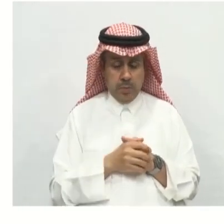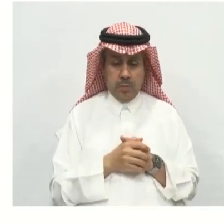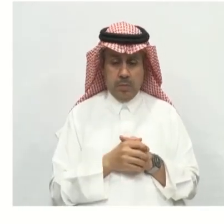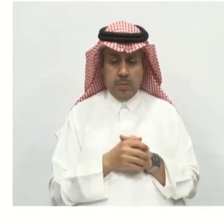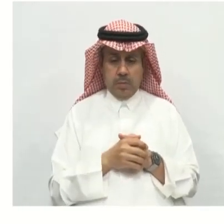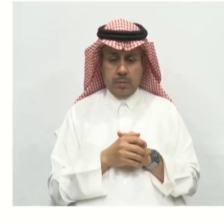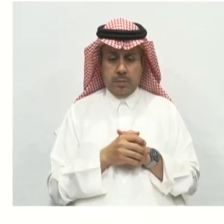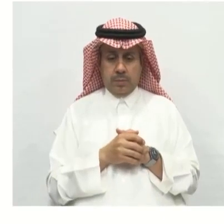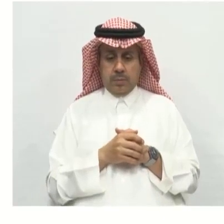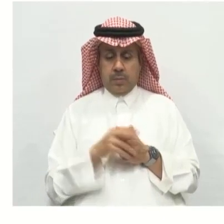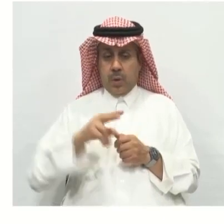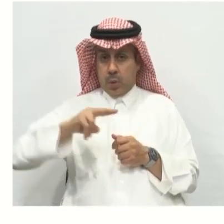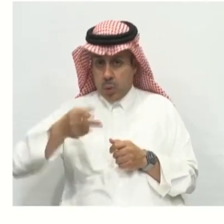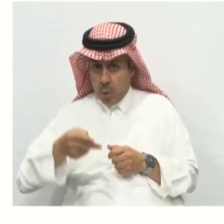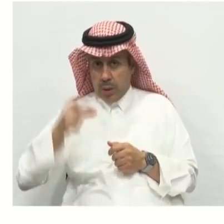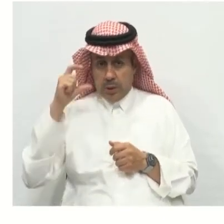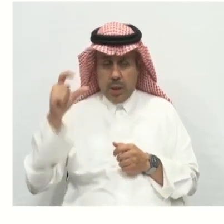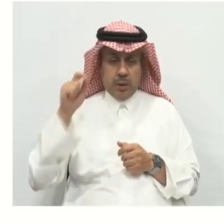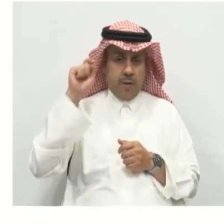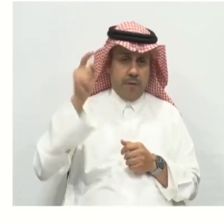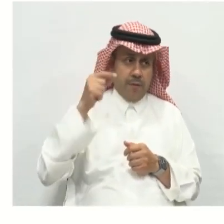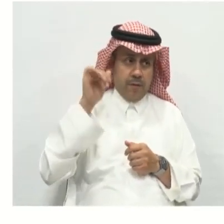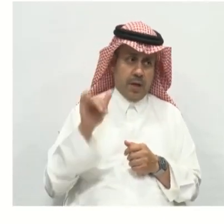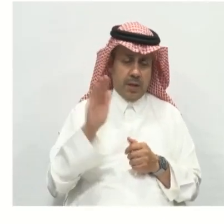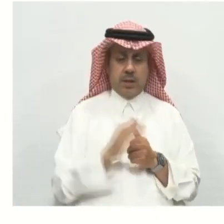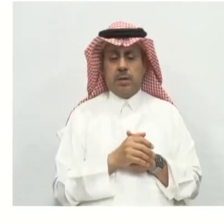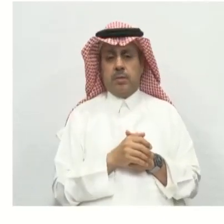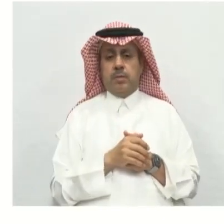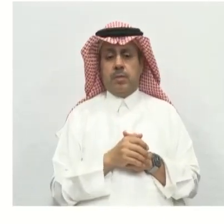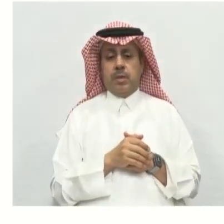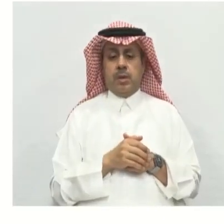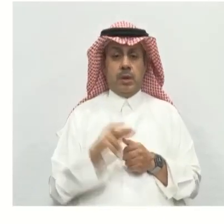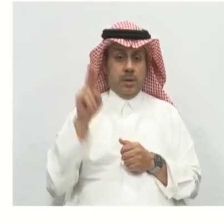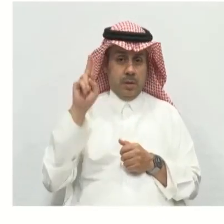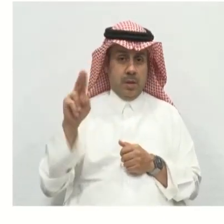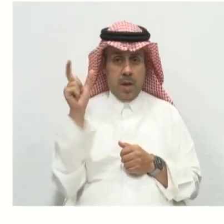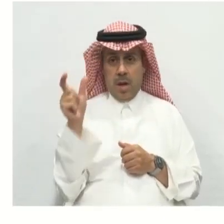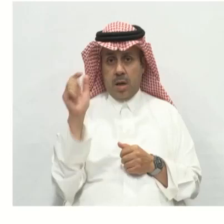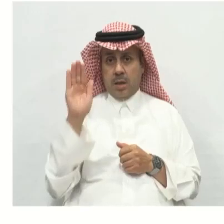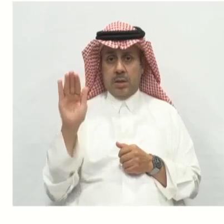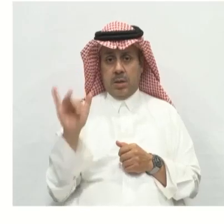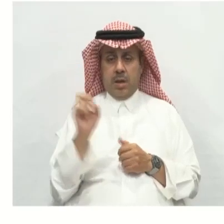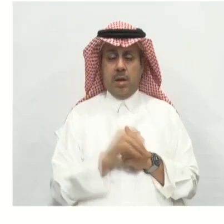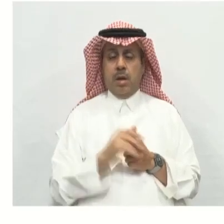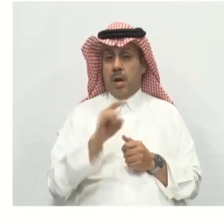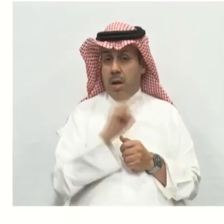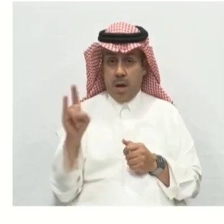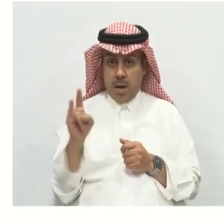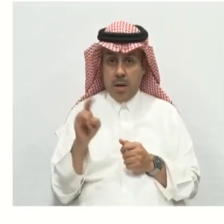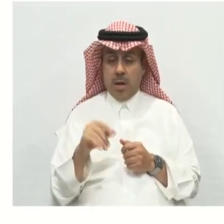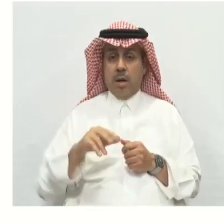التنبؤيه تحول داله فريز نموذج العباره الى تنسيق غير قابل للتغيير اي